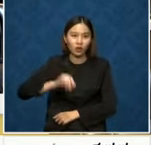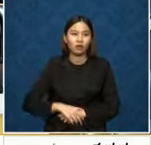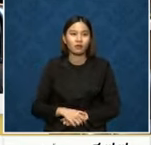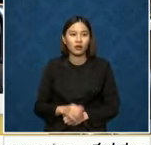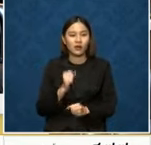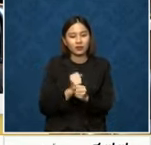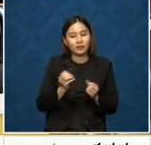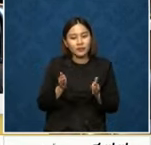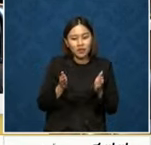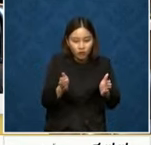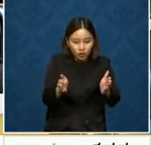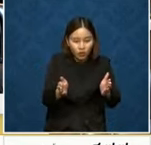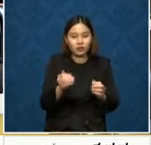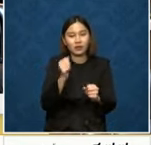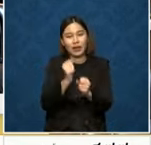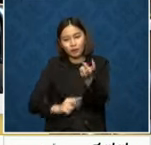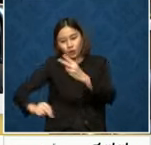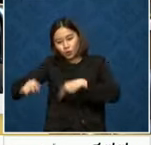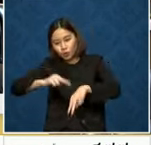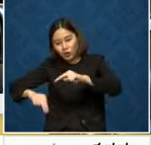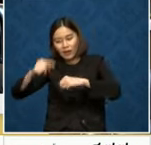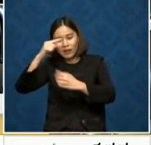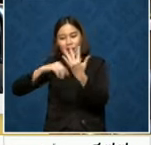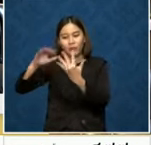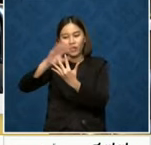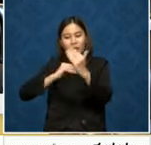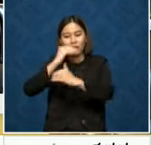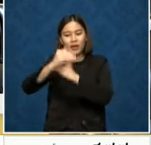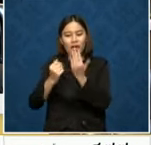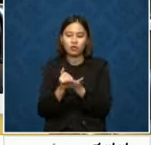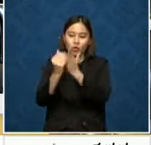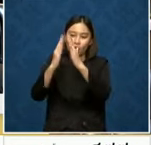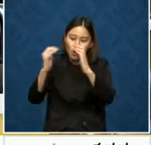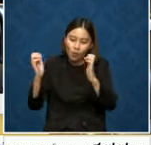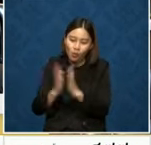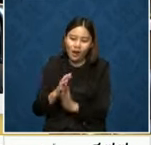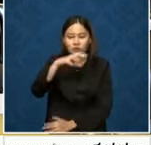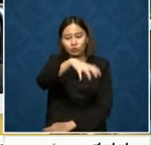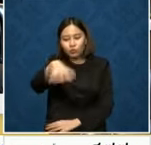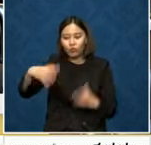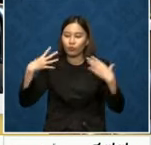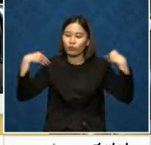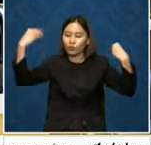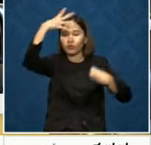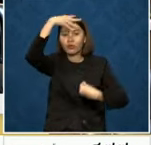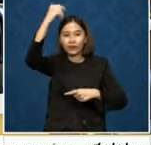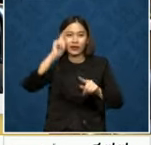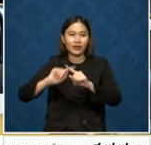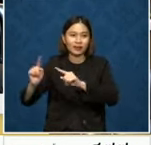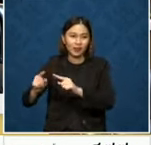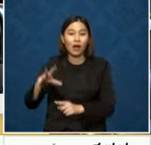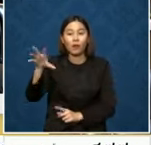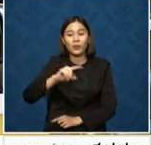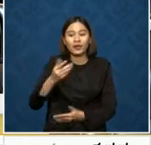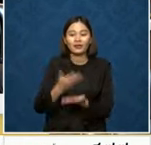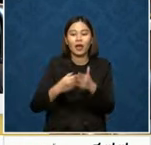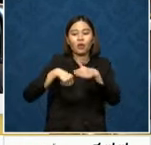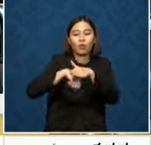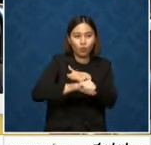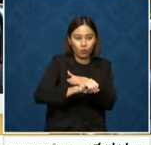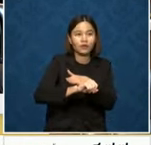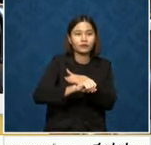ทำถนนหนทางไว้ทำนุบำรุงประเทศช่วยวัดช่วยว่าช่วยสิ่งศักดิ์สิทธิ์ทุกอย่างนะครับเอามาจากหวยนี่แหละเออเ